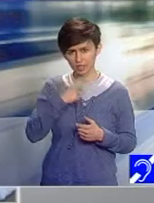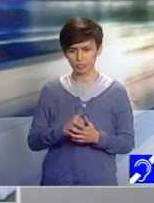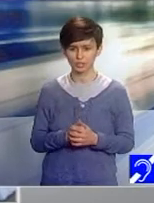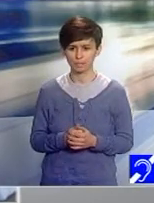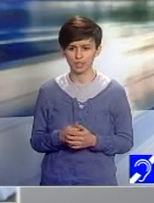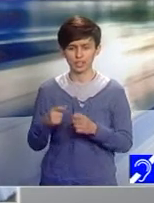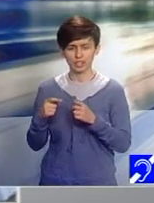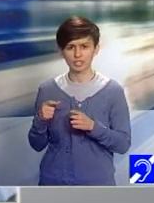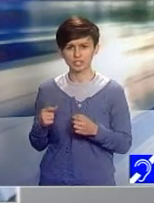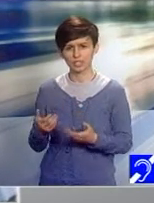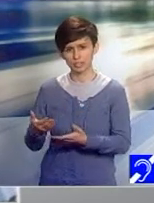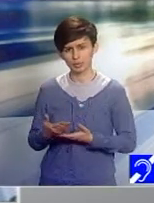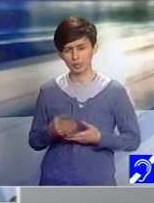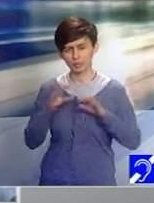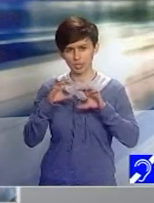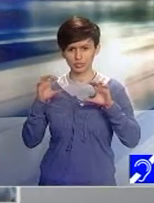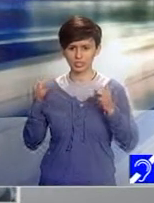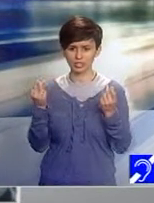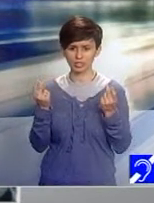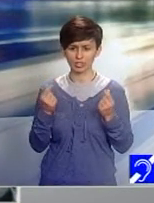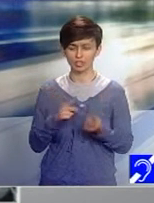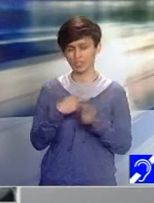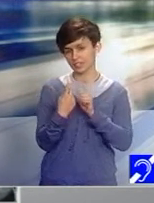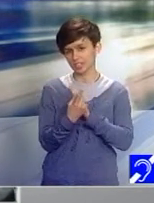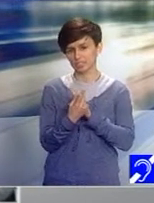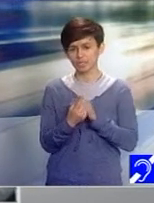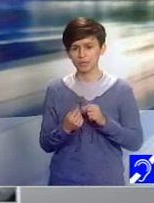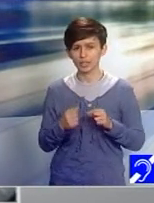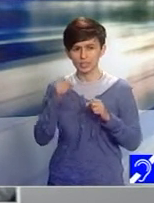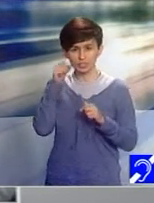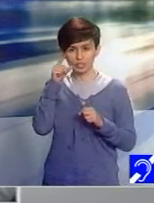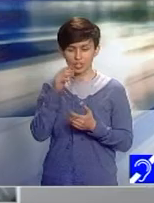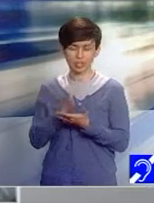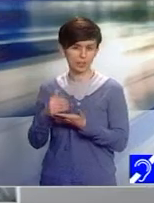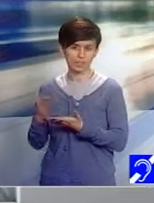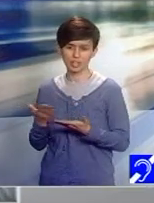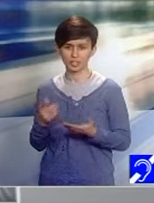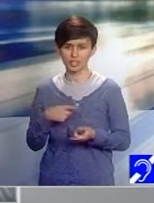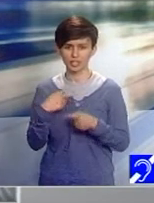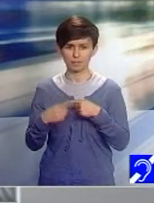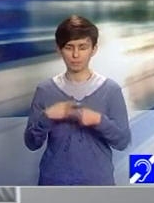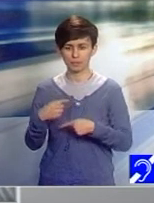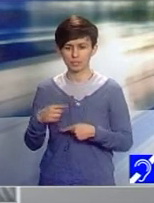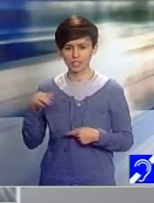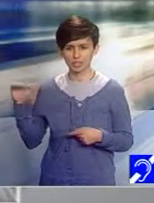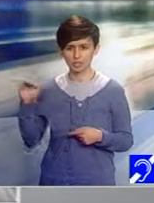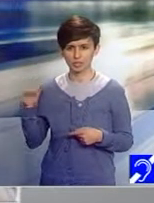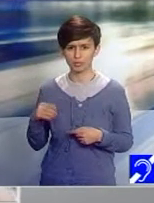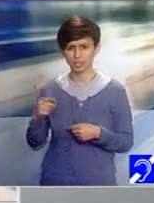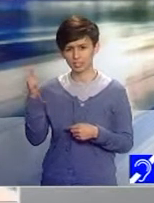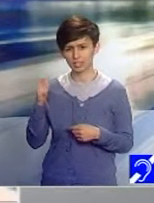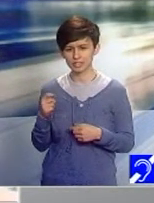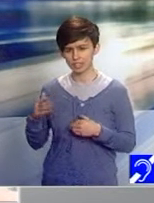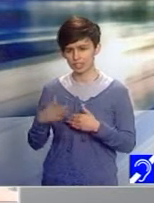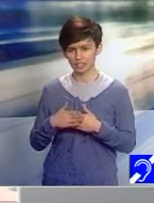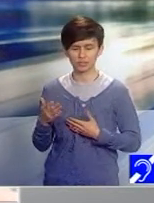primitoare a Muzeului Etnografic al Transilvaniei s-a transformat într-un vehicul magic care i-a purtat pe cei mici în țări învecinate sau îndepărtate,